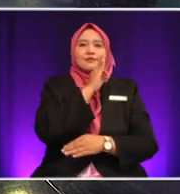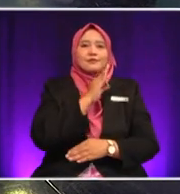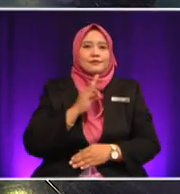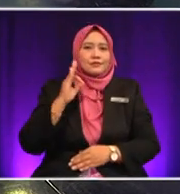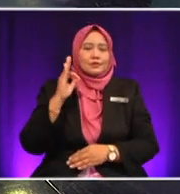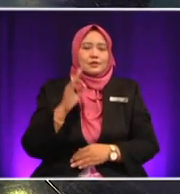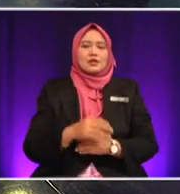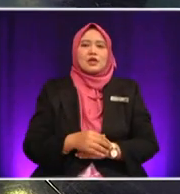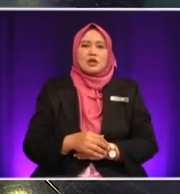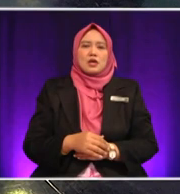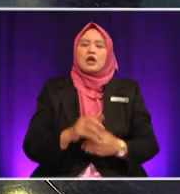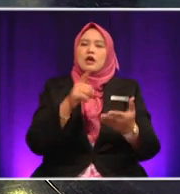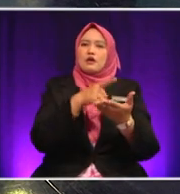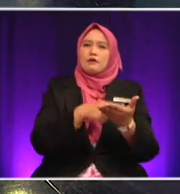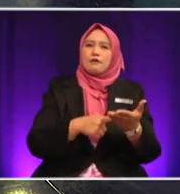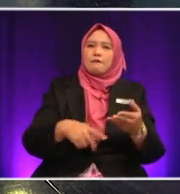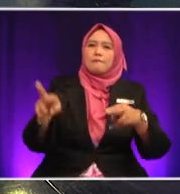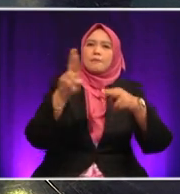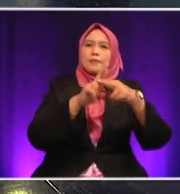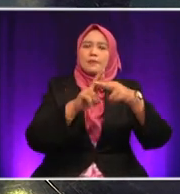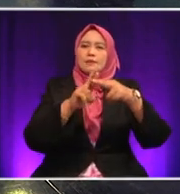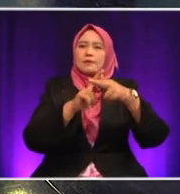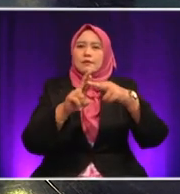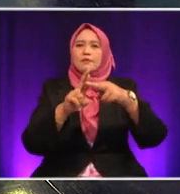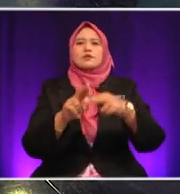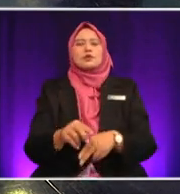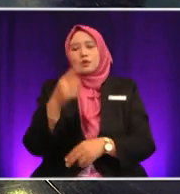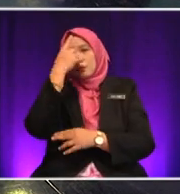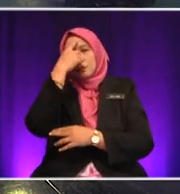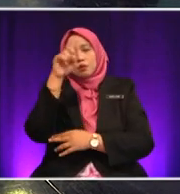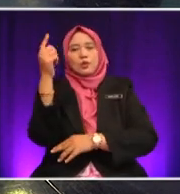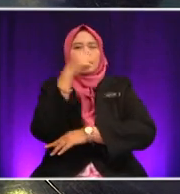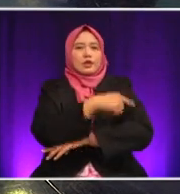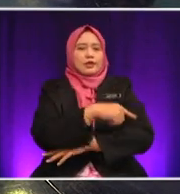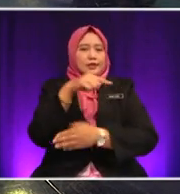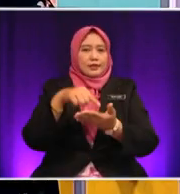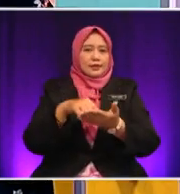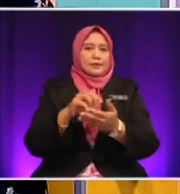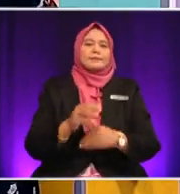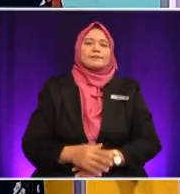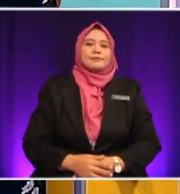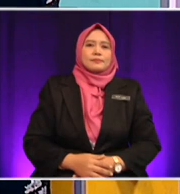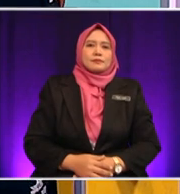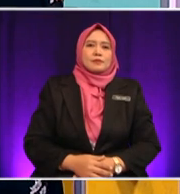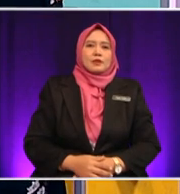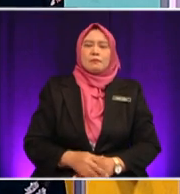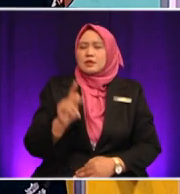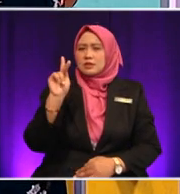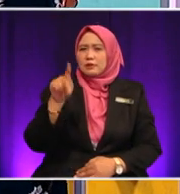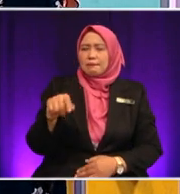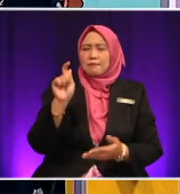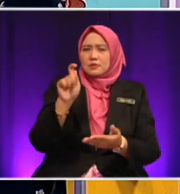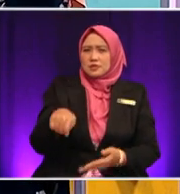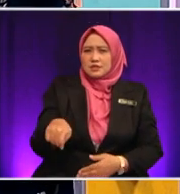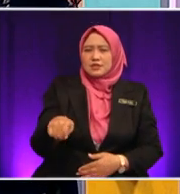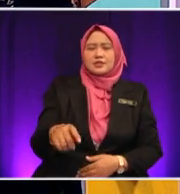apa yang kita belajar ataupun hari ini Oke untuk rumusan kali ini pastikan belajar-belajar Ingatlah